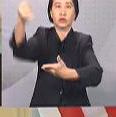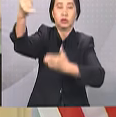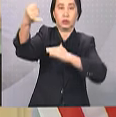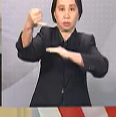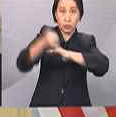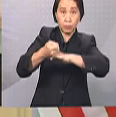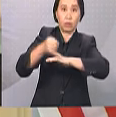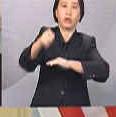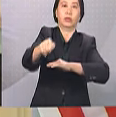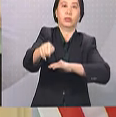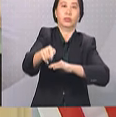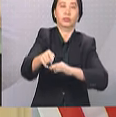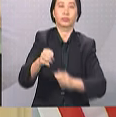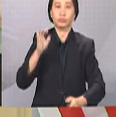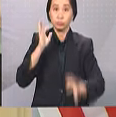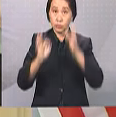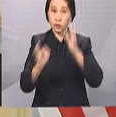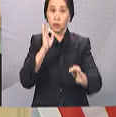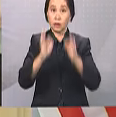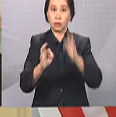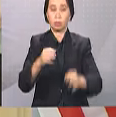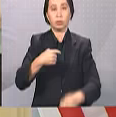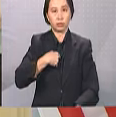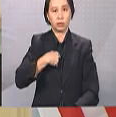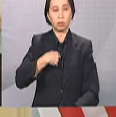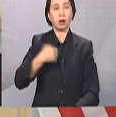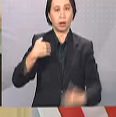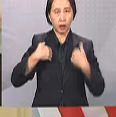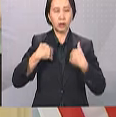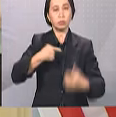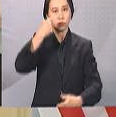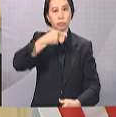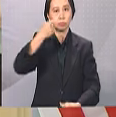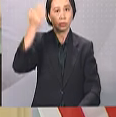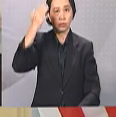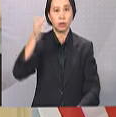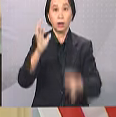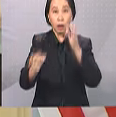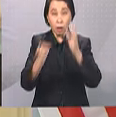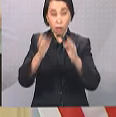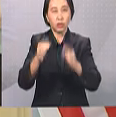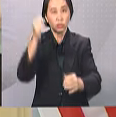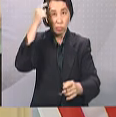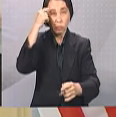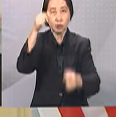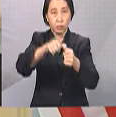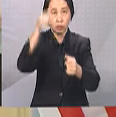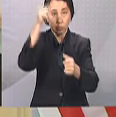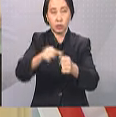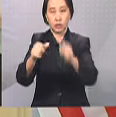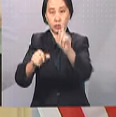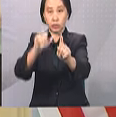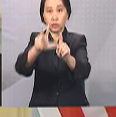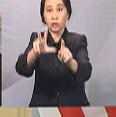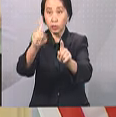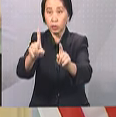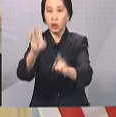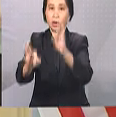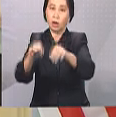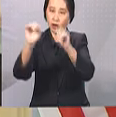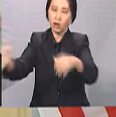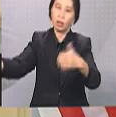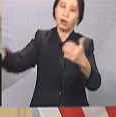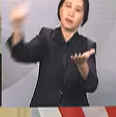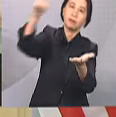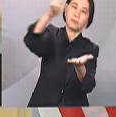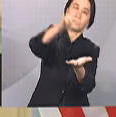tadi. Jadi kalau saya pernah sebutkan, bayangkan kalau 131 ini kita benarkan mereka untuk